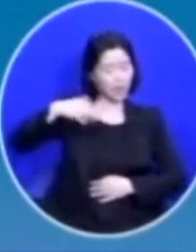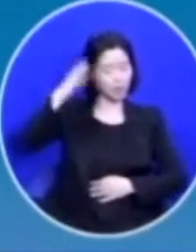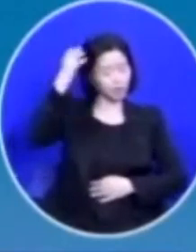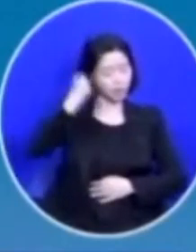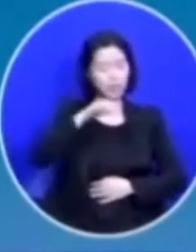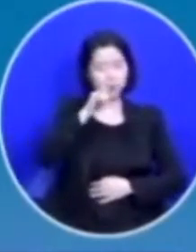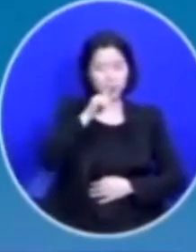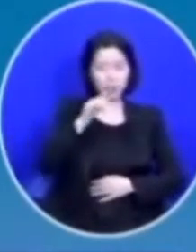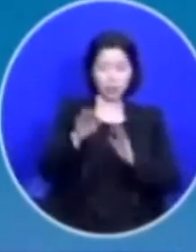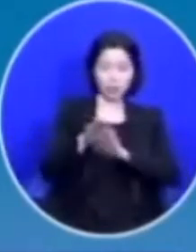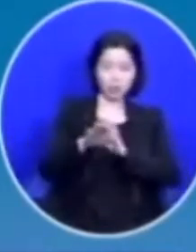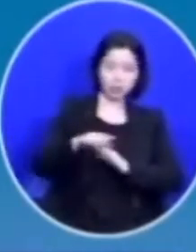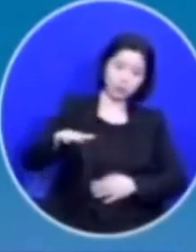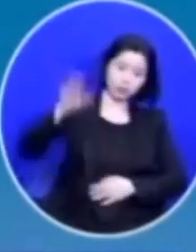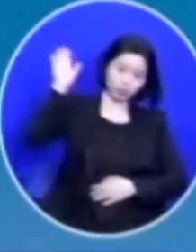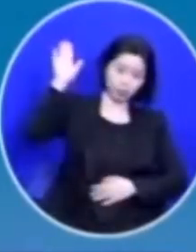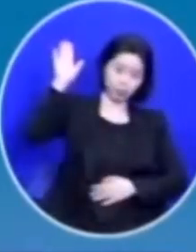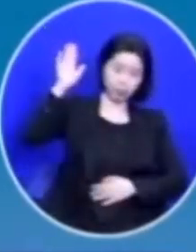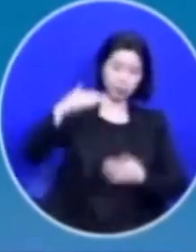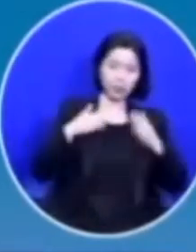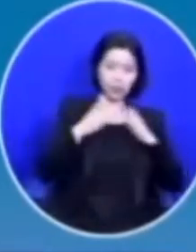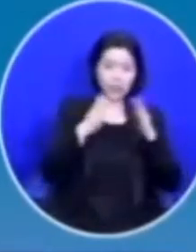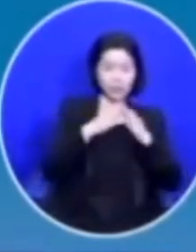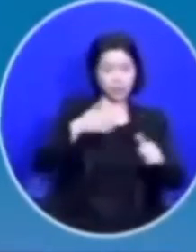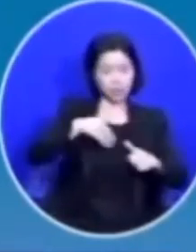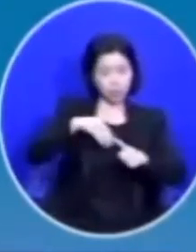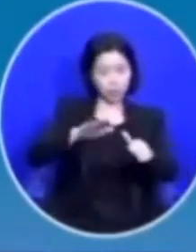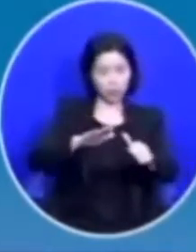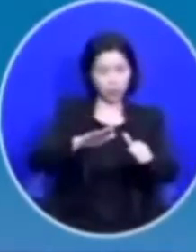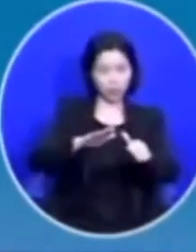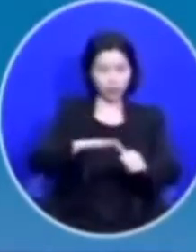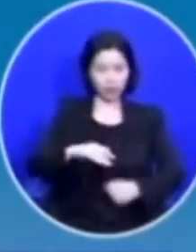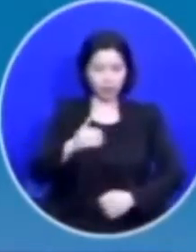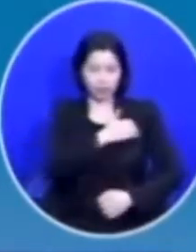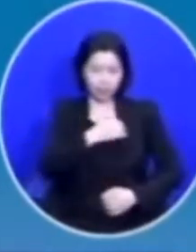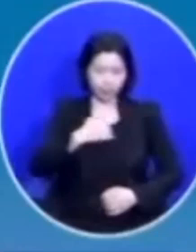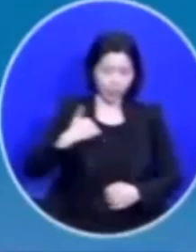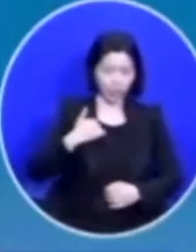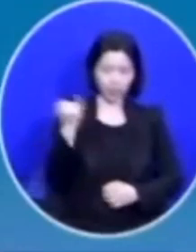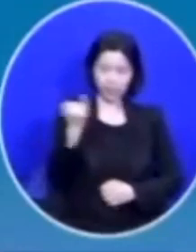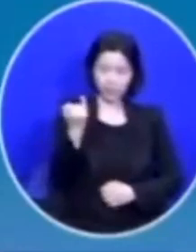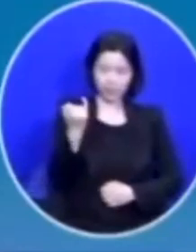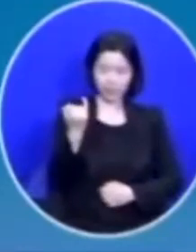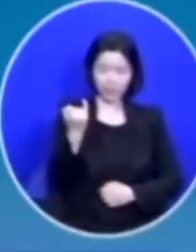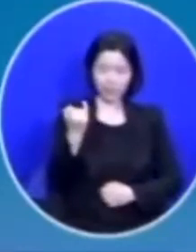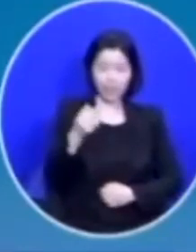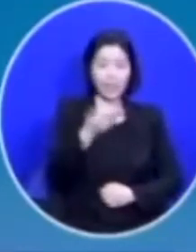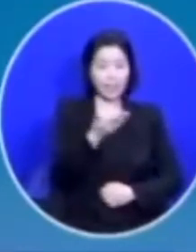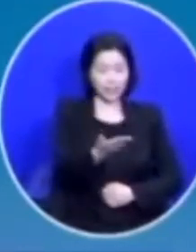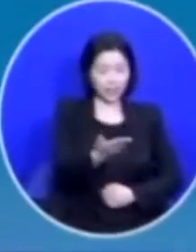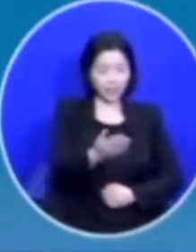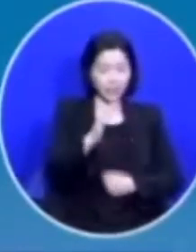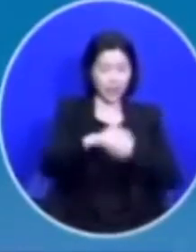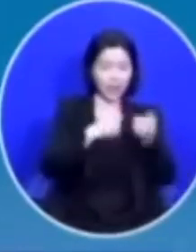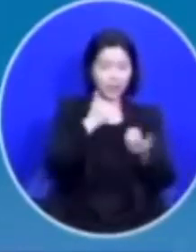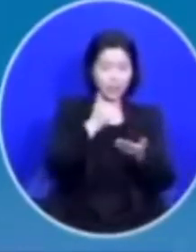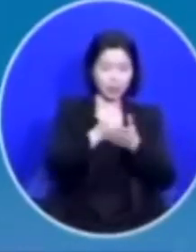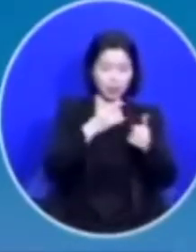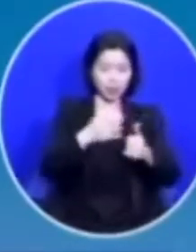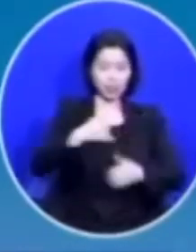손을 번쩍 들고 나를 바래다 주겠다고 나서던 당돌한 여학생 당신은 하나님께서 나에게 보내주신